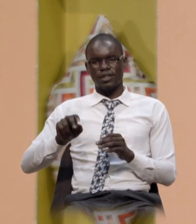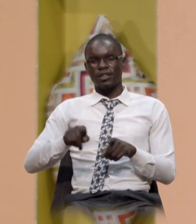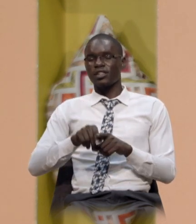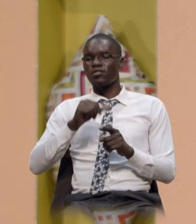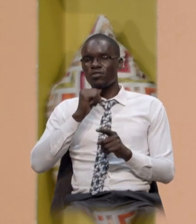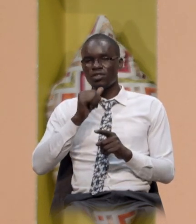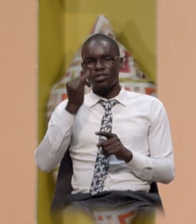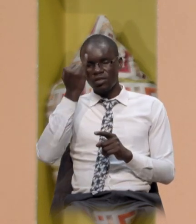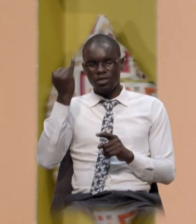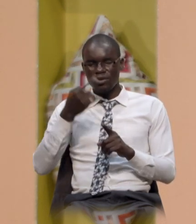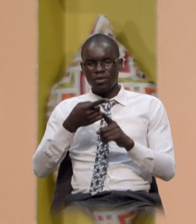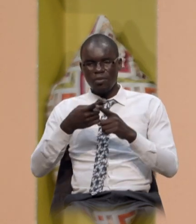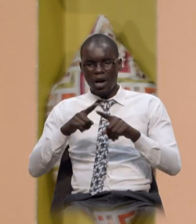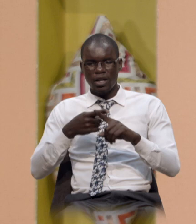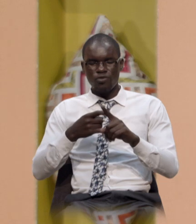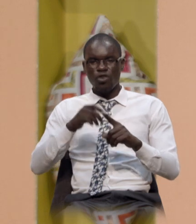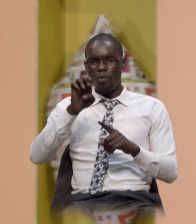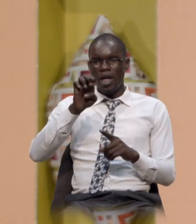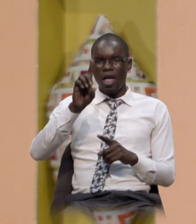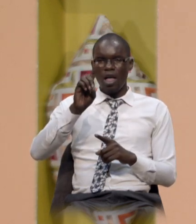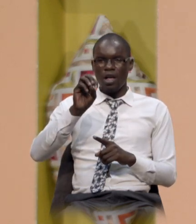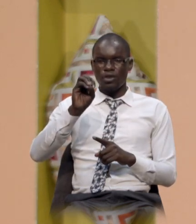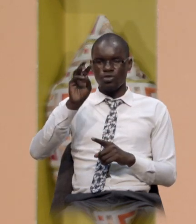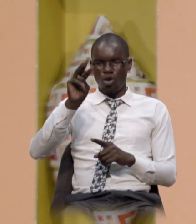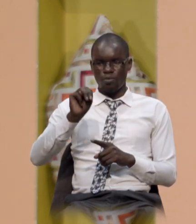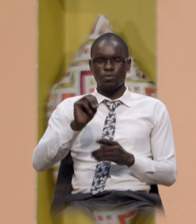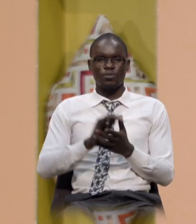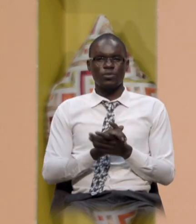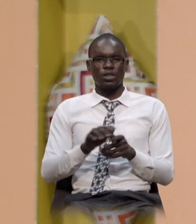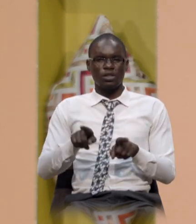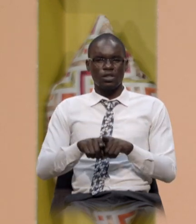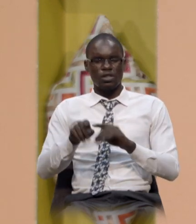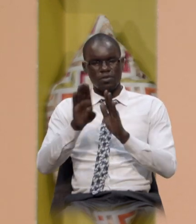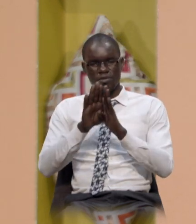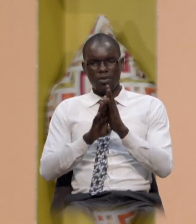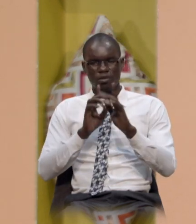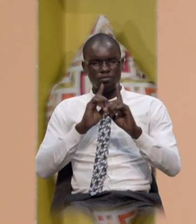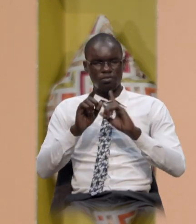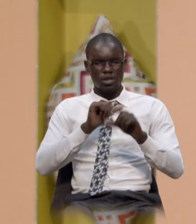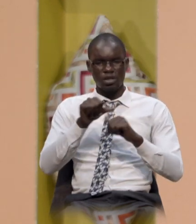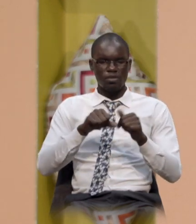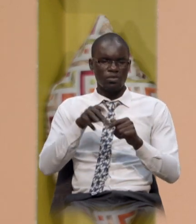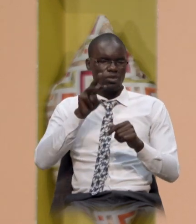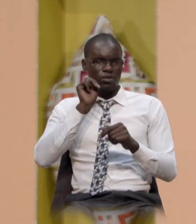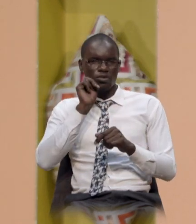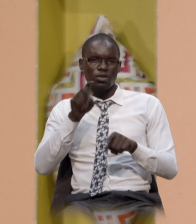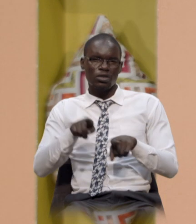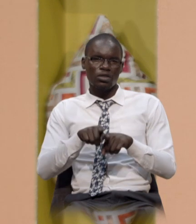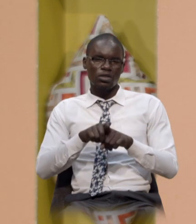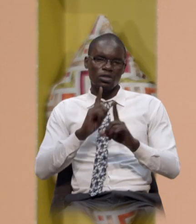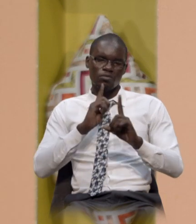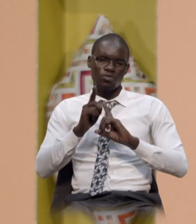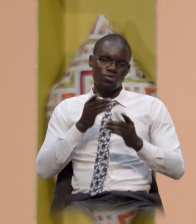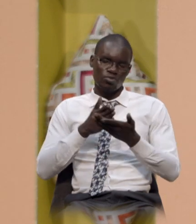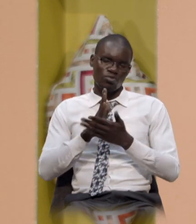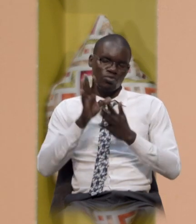alikuwa Muedomu. Na maandiko yanamzungumzia katika Biblia, na maandiko yanamzungumzia kwa njia ya